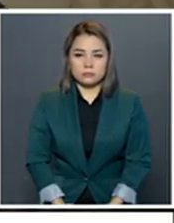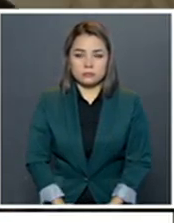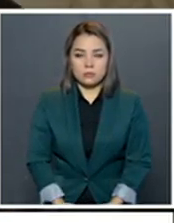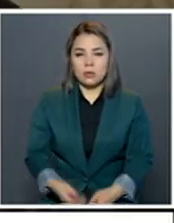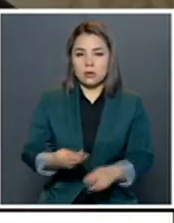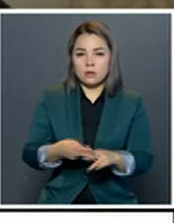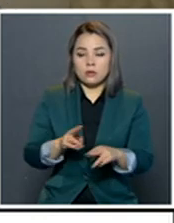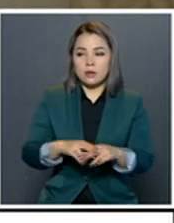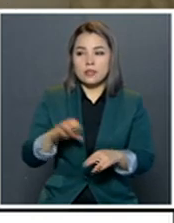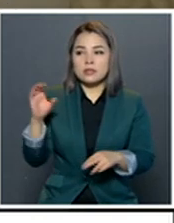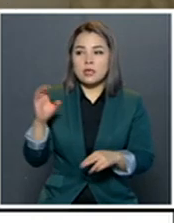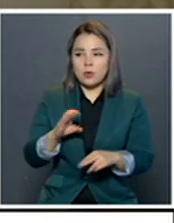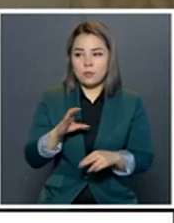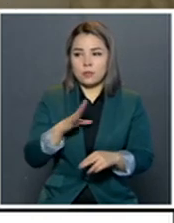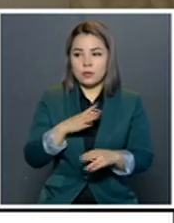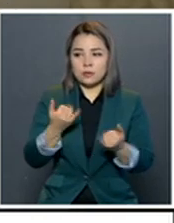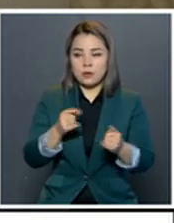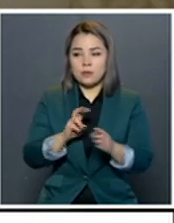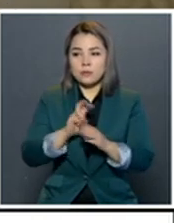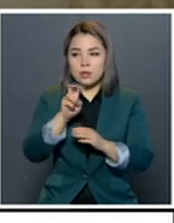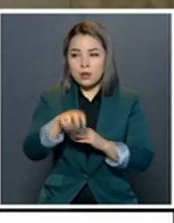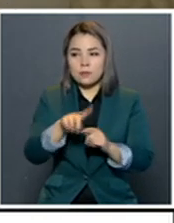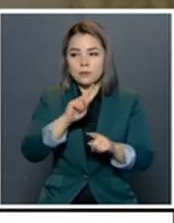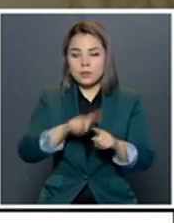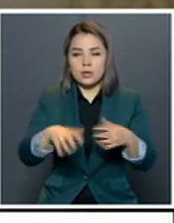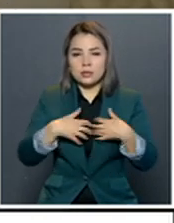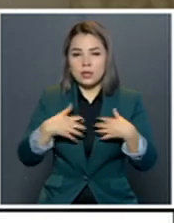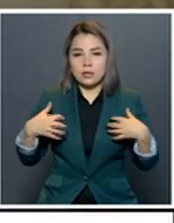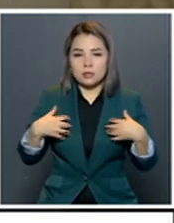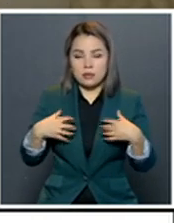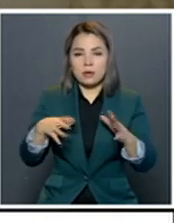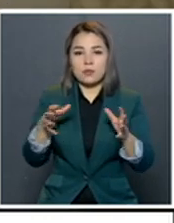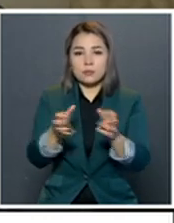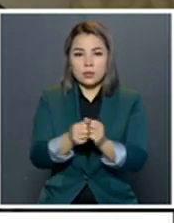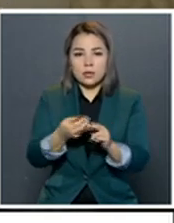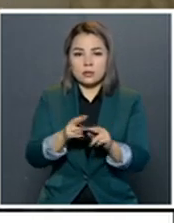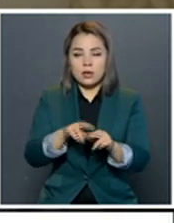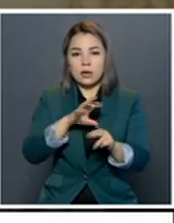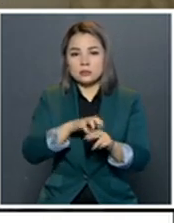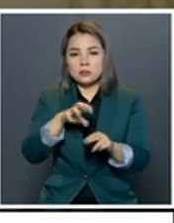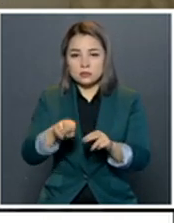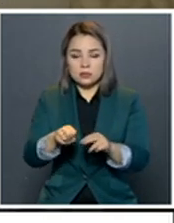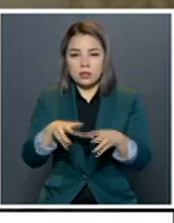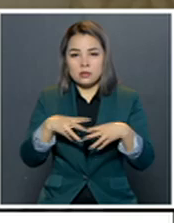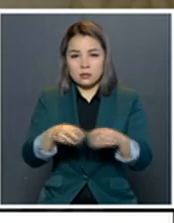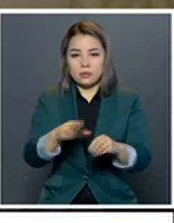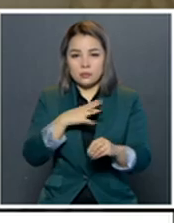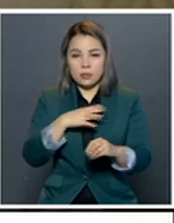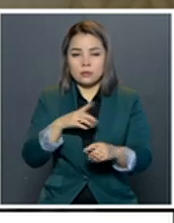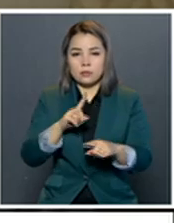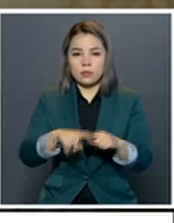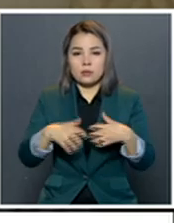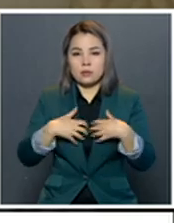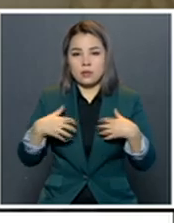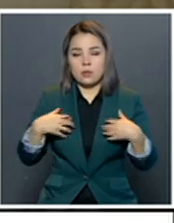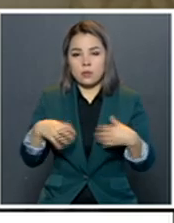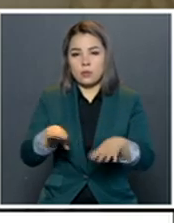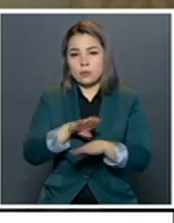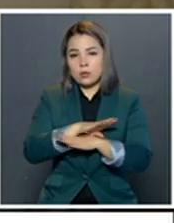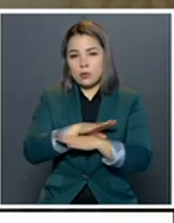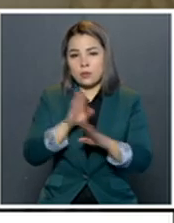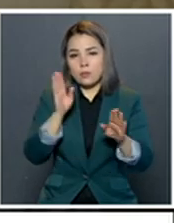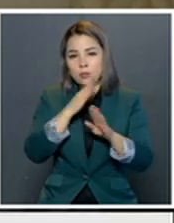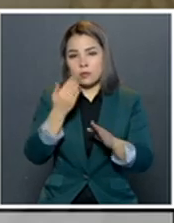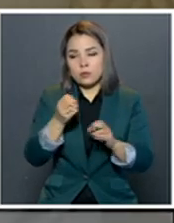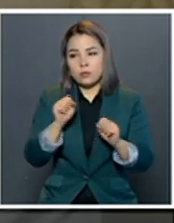Көзілестірмей, санаул секундтарда секіріп барып, сілеусінге тап берген, аяғынан тістеп, жауырына дейін жұлып алған. Сілеусін бірден өліп қалды. Тағдыры